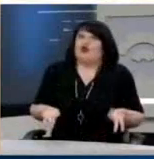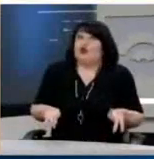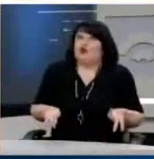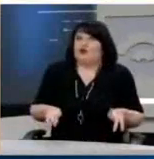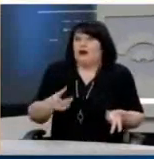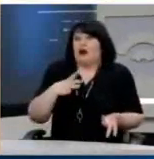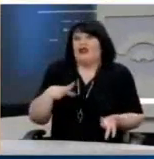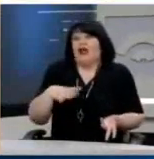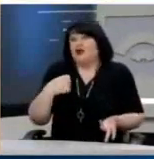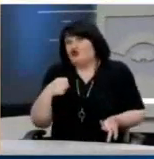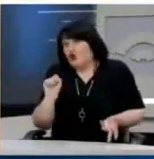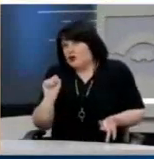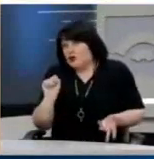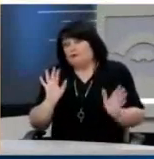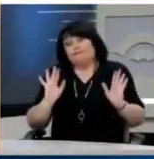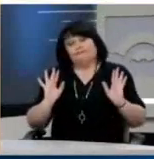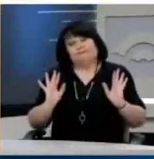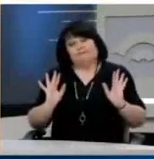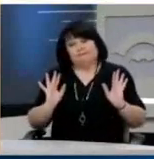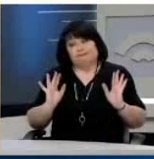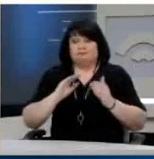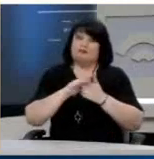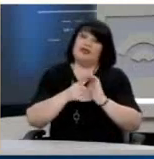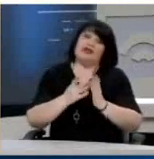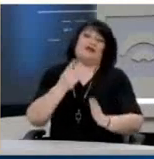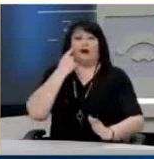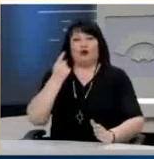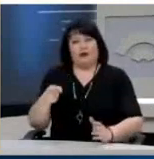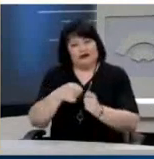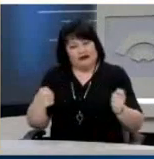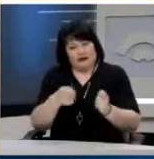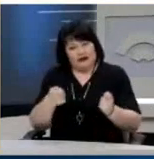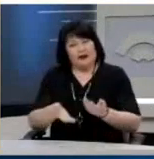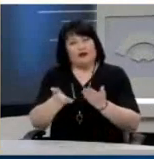Εκτός και αν θέλετε να πείτε όχι. Θα έχει ενδιαφέρον να σας δούμε.